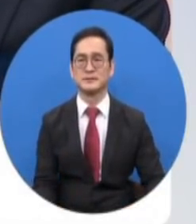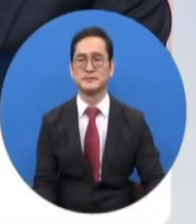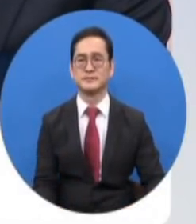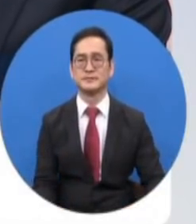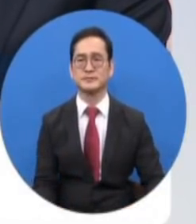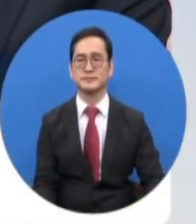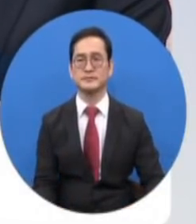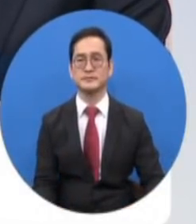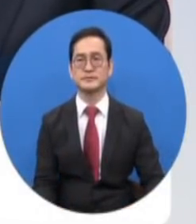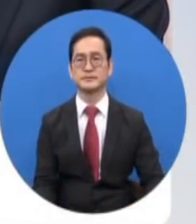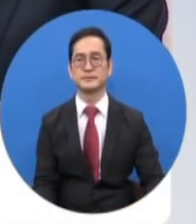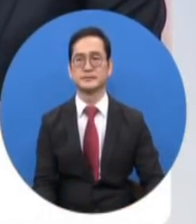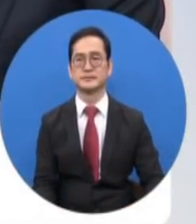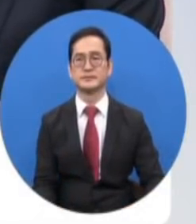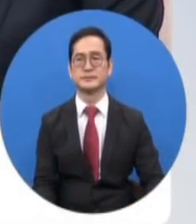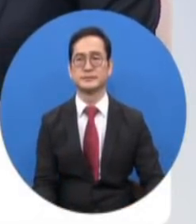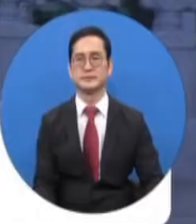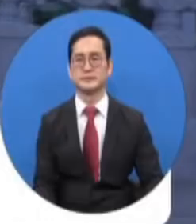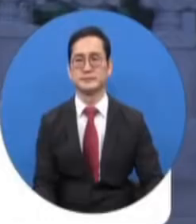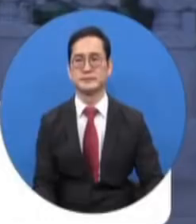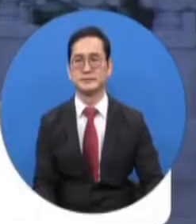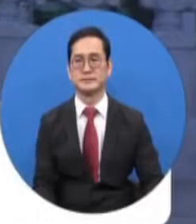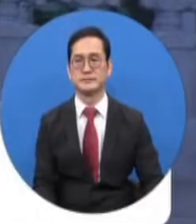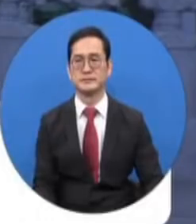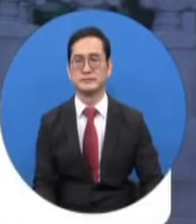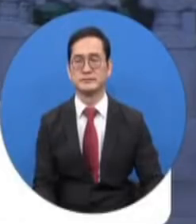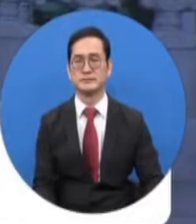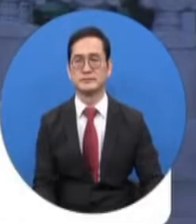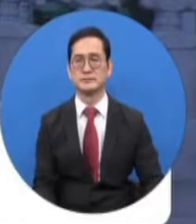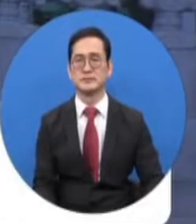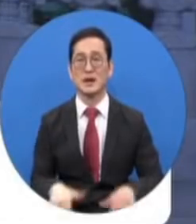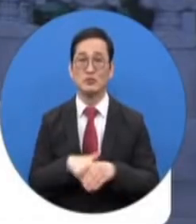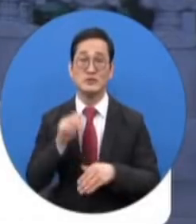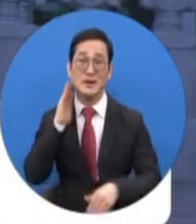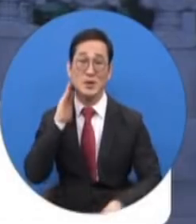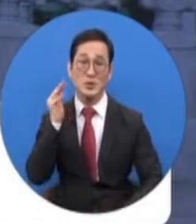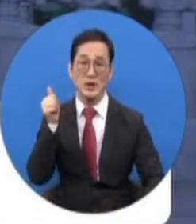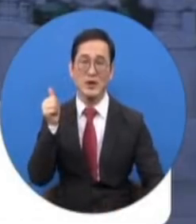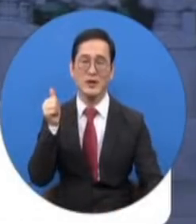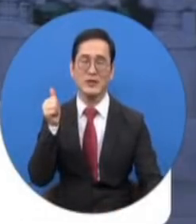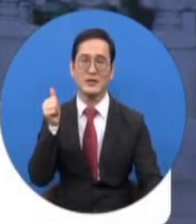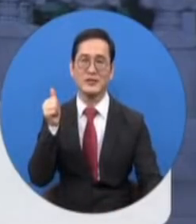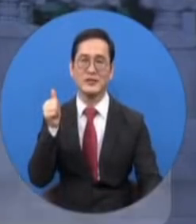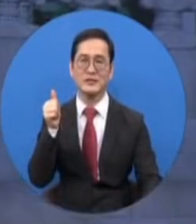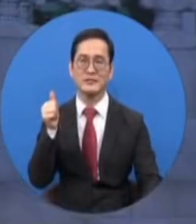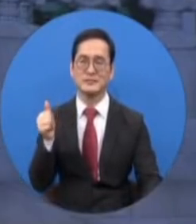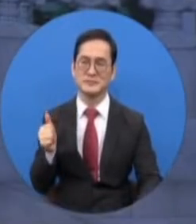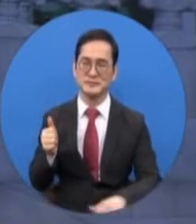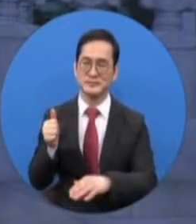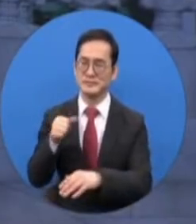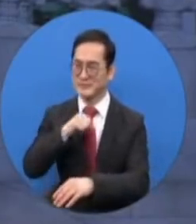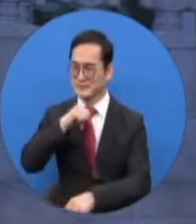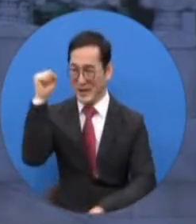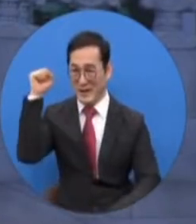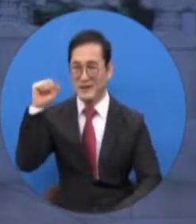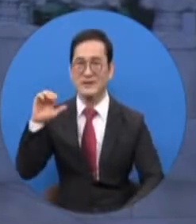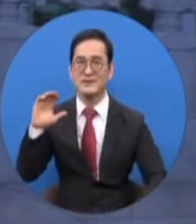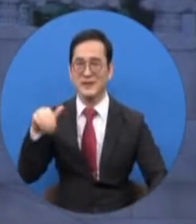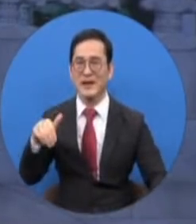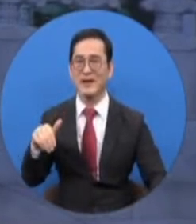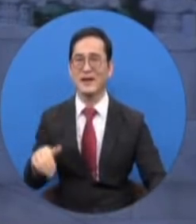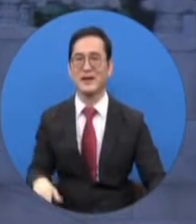생각이 듭니다. 저는 개인적으로 살짝 그런 걸 좀 기대했었는데 문재인 대통령 당선 때도 저는 기대했었는데 뭐냐면 정부청사